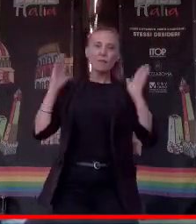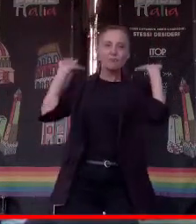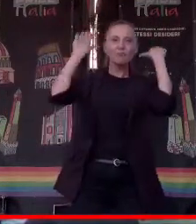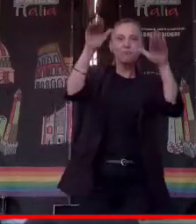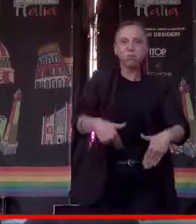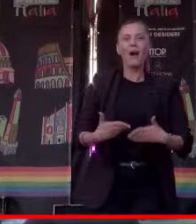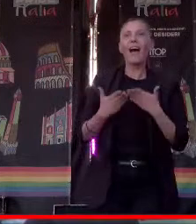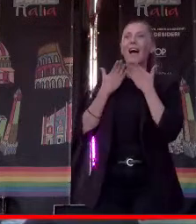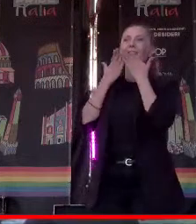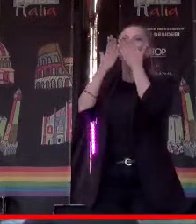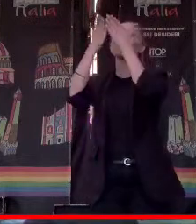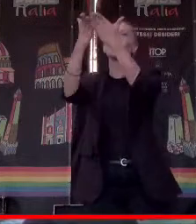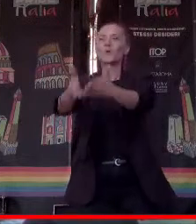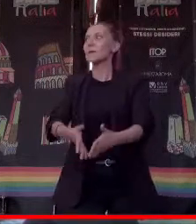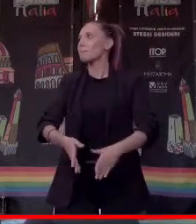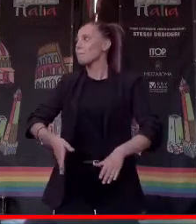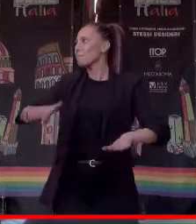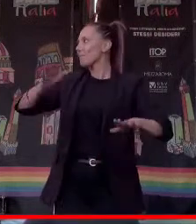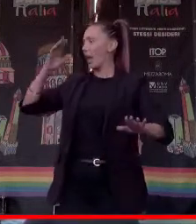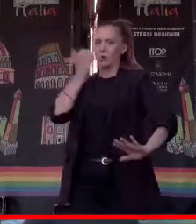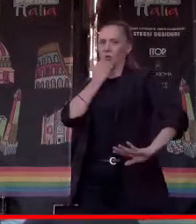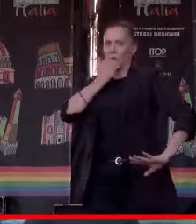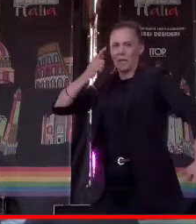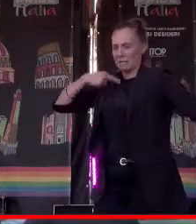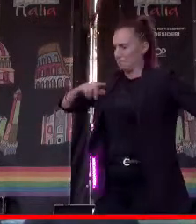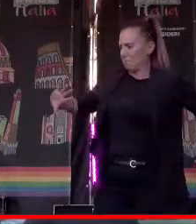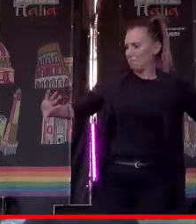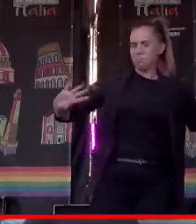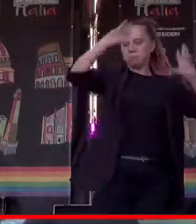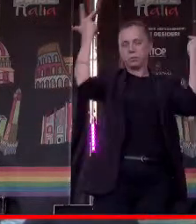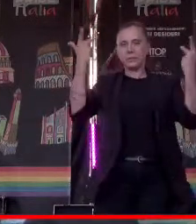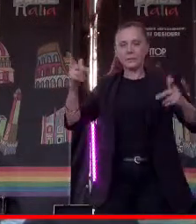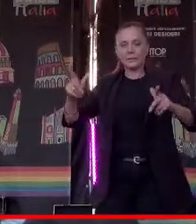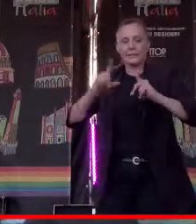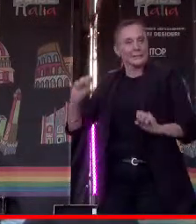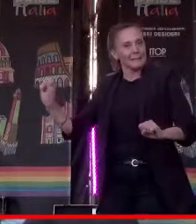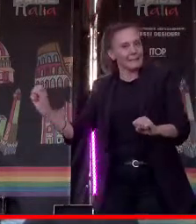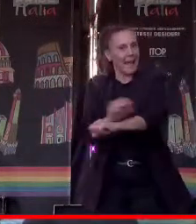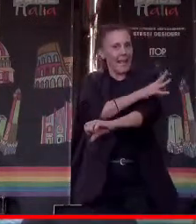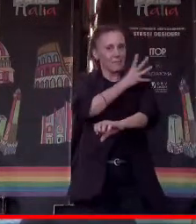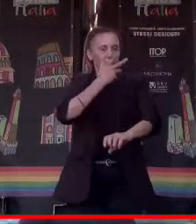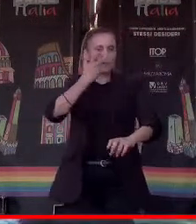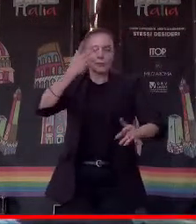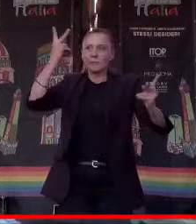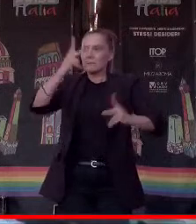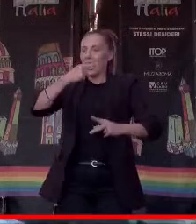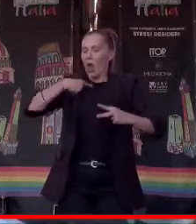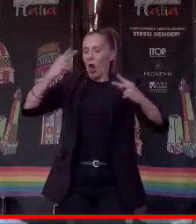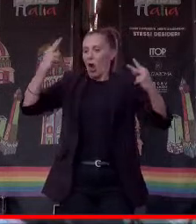No, per scusate, un lupo, no, mi sono fatto emozionare, scusate.